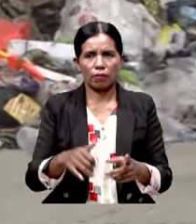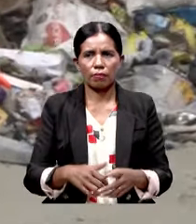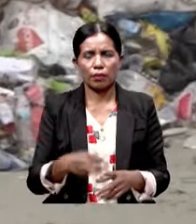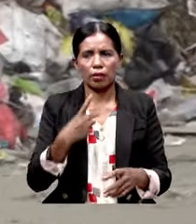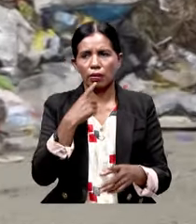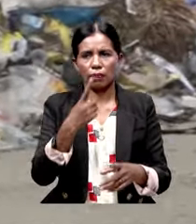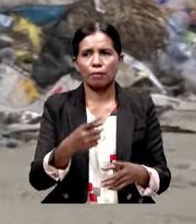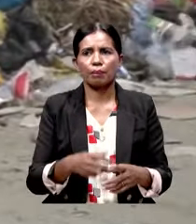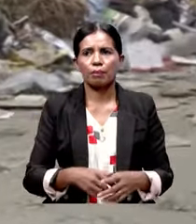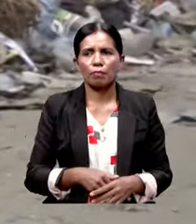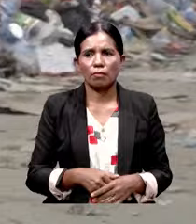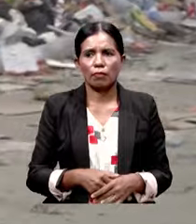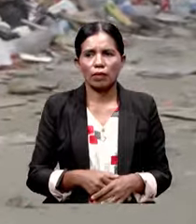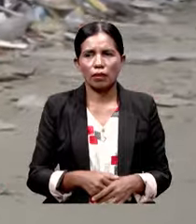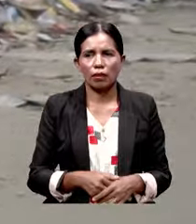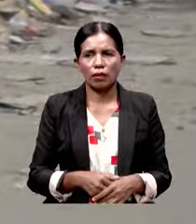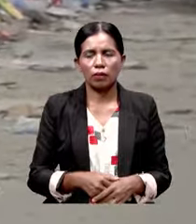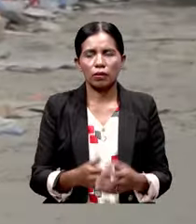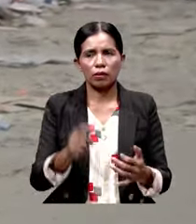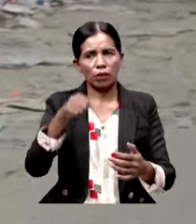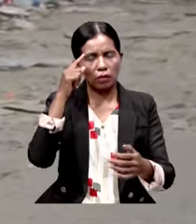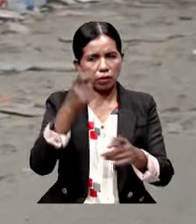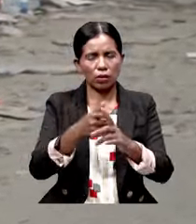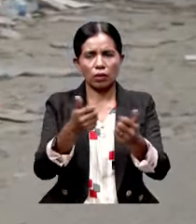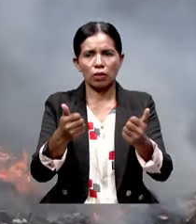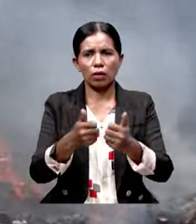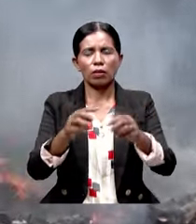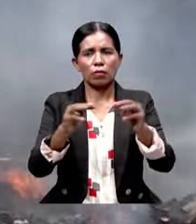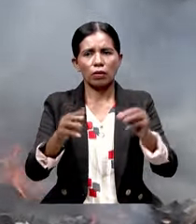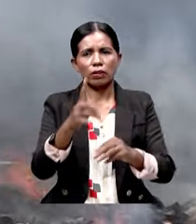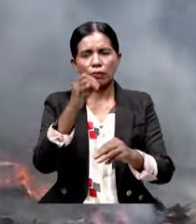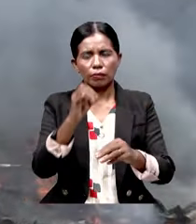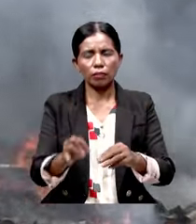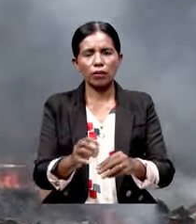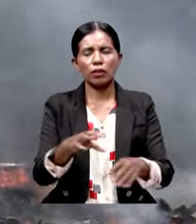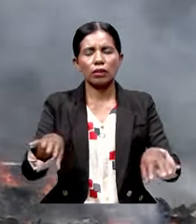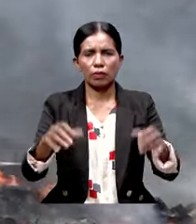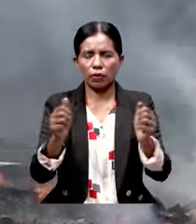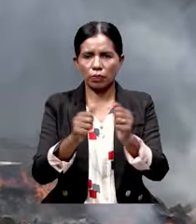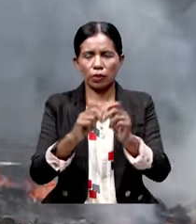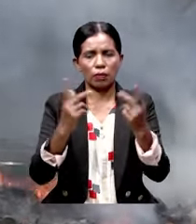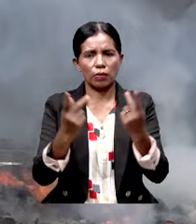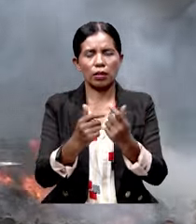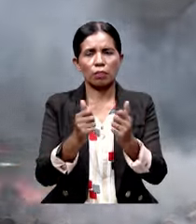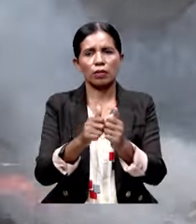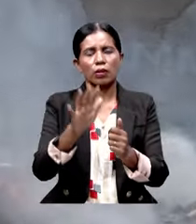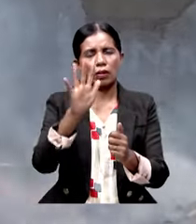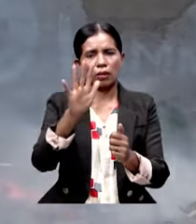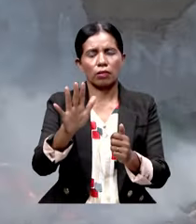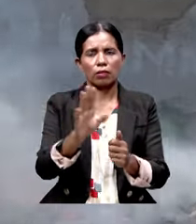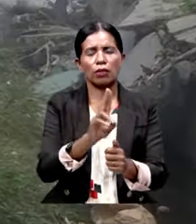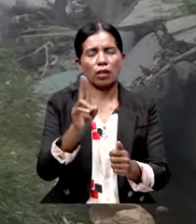diamba Dadang ne guvern liu si autoridade municipio dili halo kontratu ho kompanya hamutu klima ho di halo